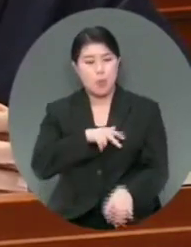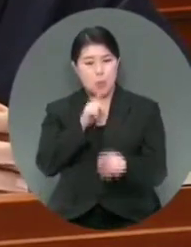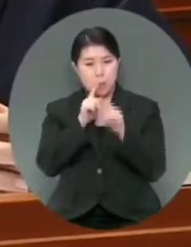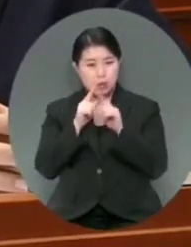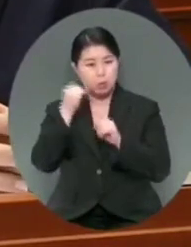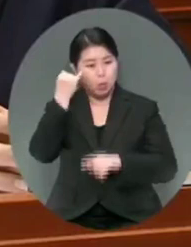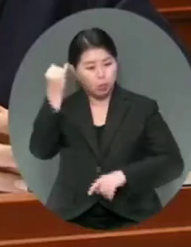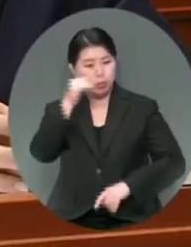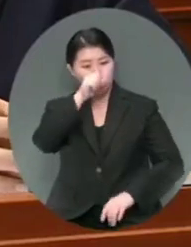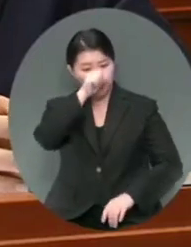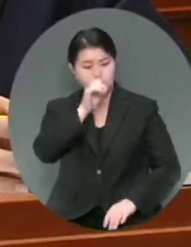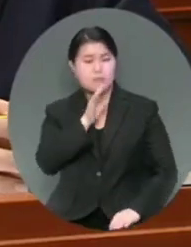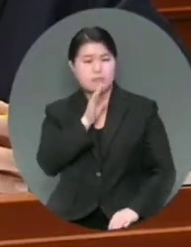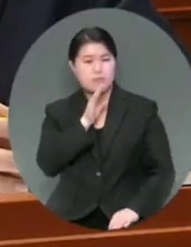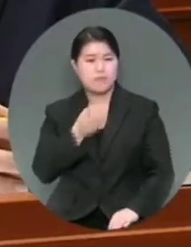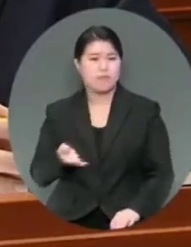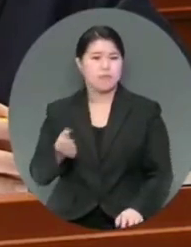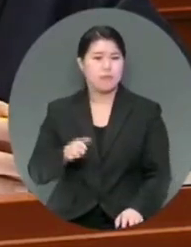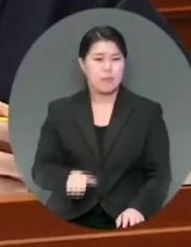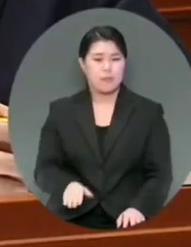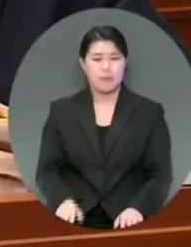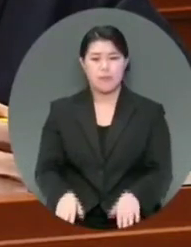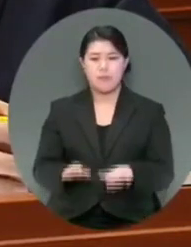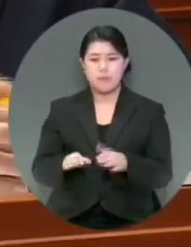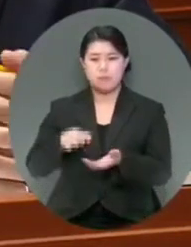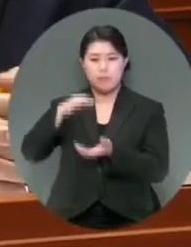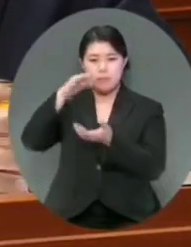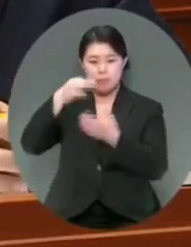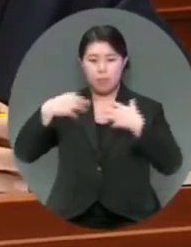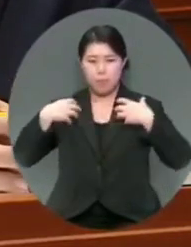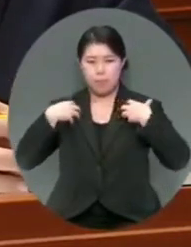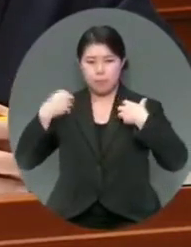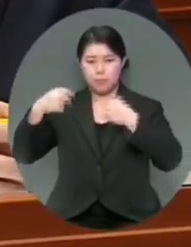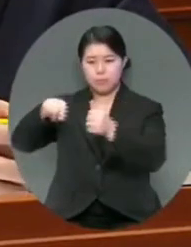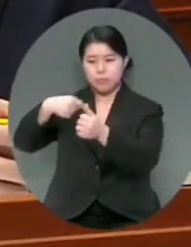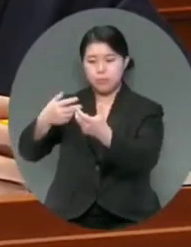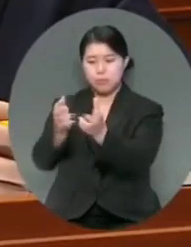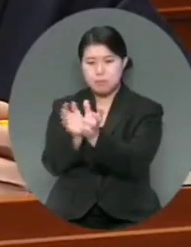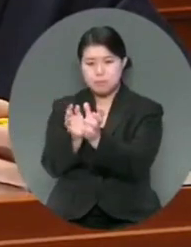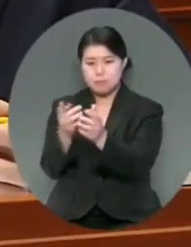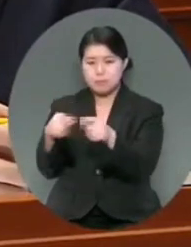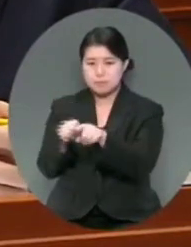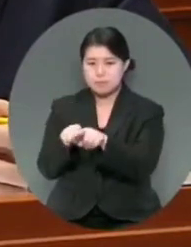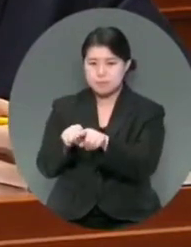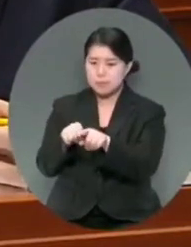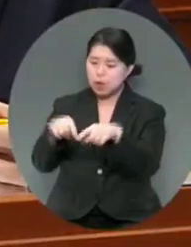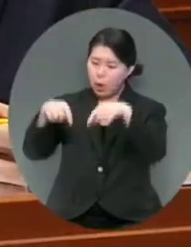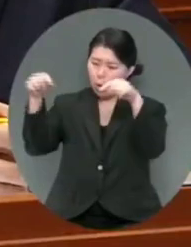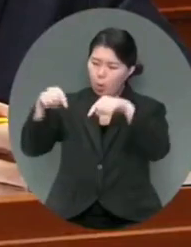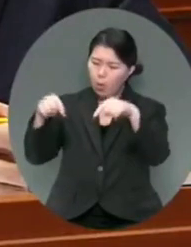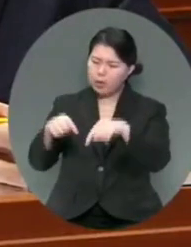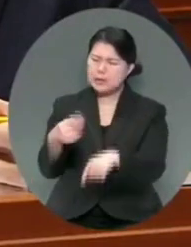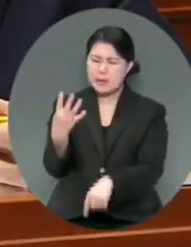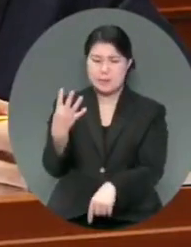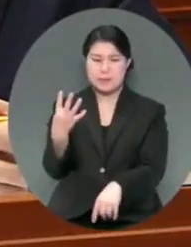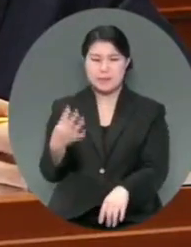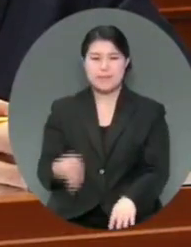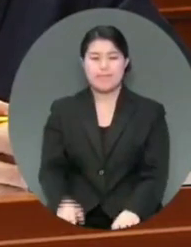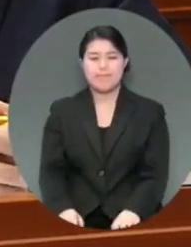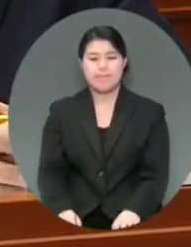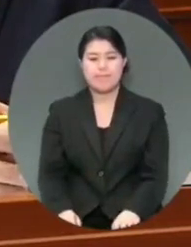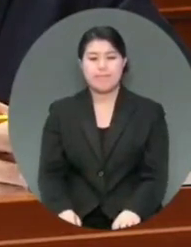그 좋은 아이디어시긴 한데요. 저희가 이제 재정 당국과 교육부하고 저희가 네 차례 걸쳐서 회의를